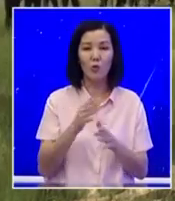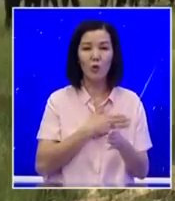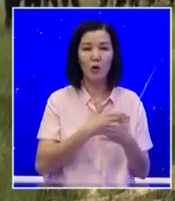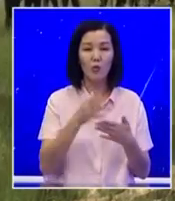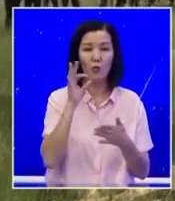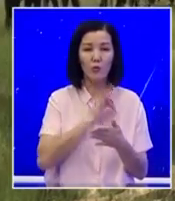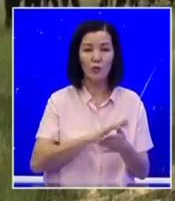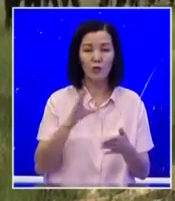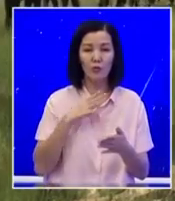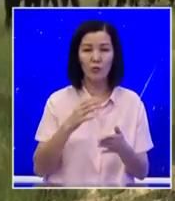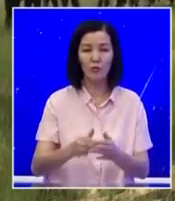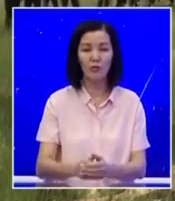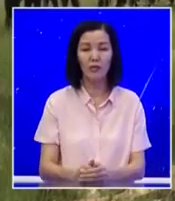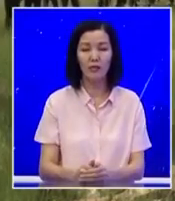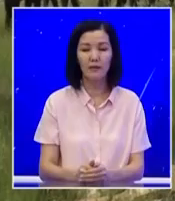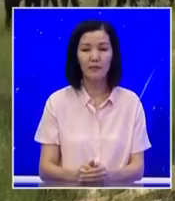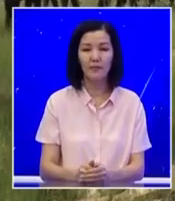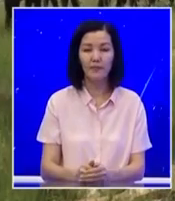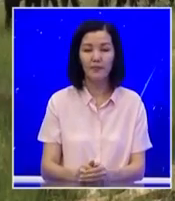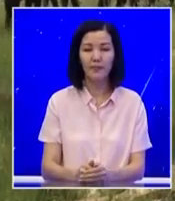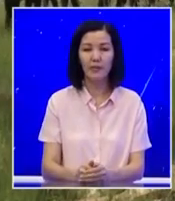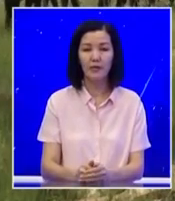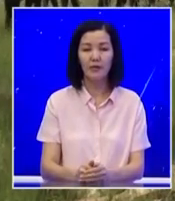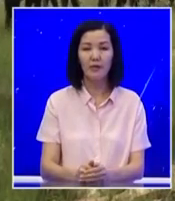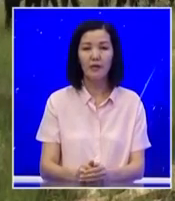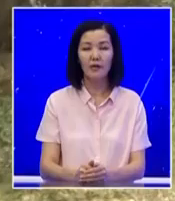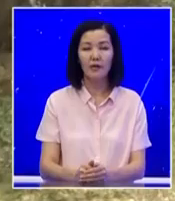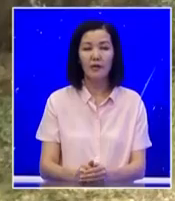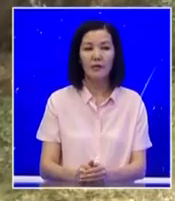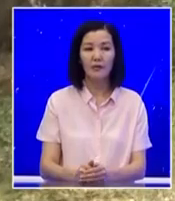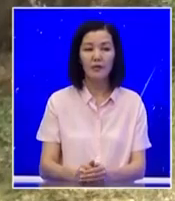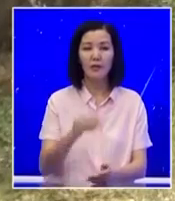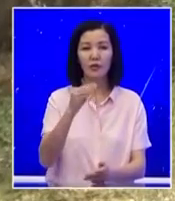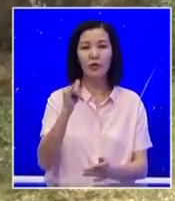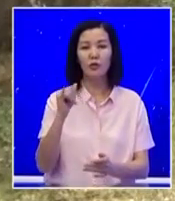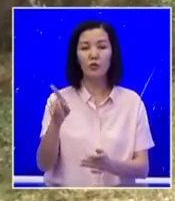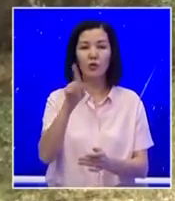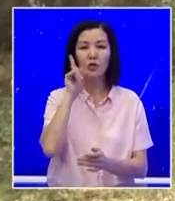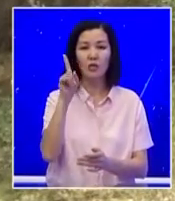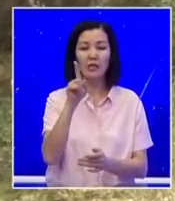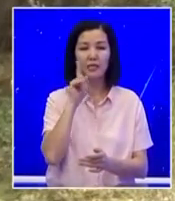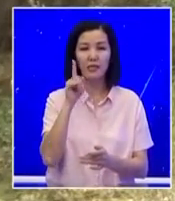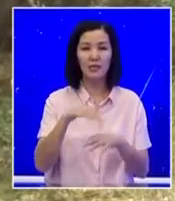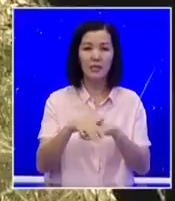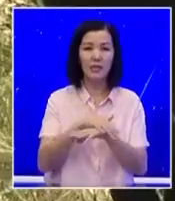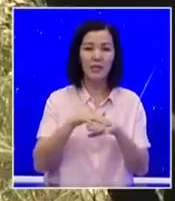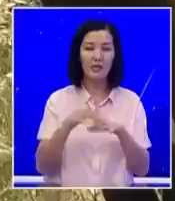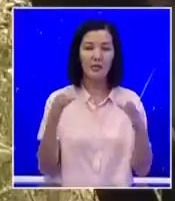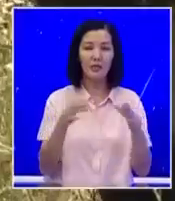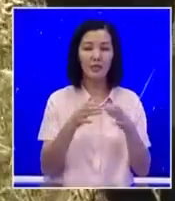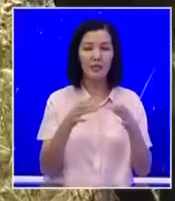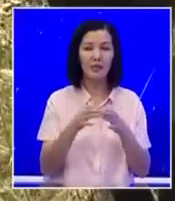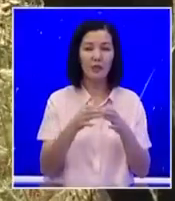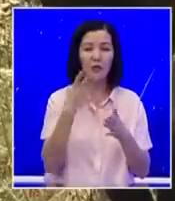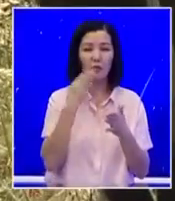қоршаған ортамыз қорғауға байланысты жастар келіп, өз қол ұштарын тигізіп жатыр. Жетсулық жасыл ел жастар еңбек жасағының еріктілері білек